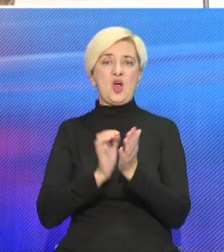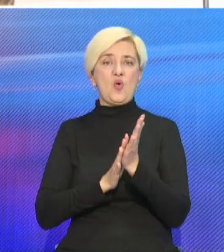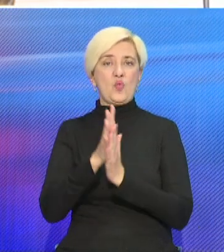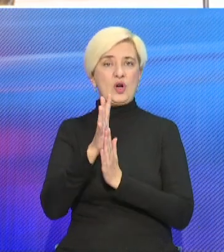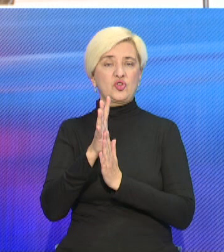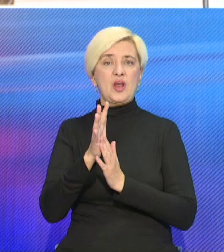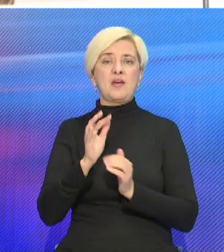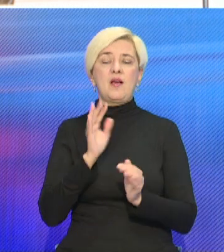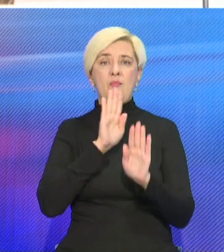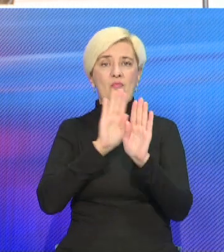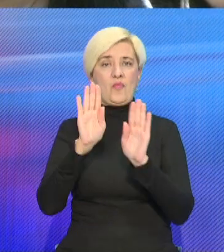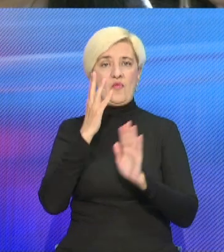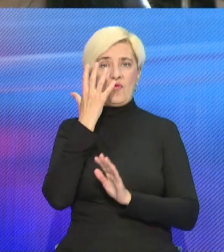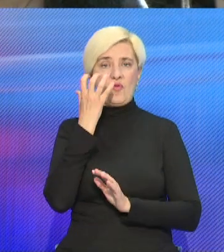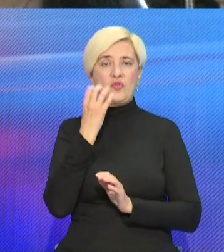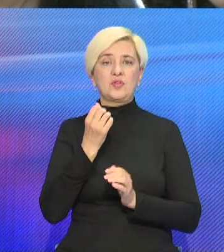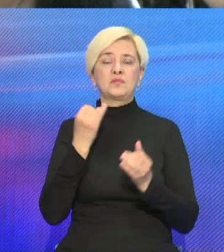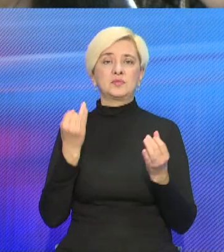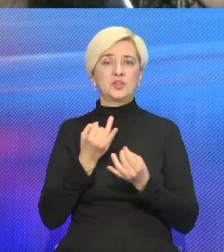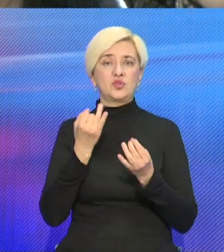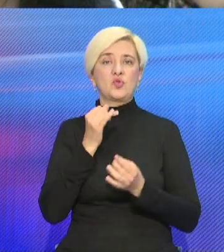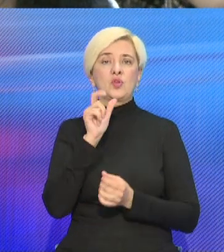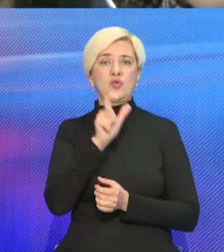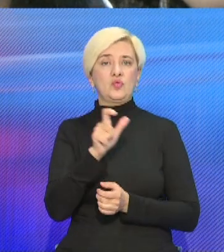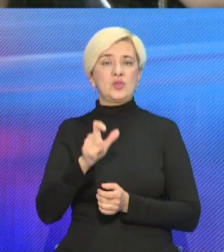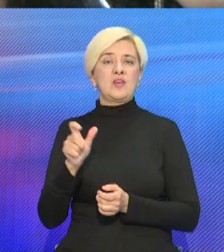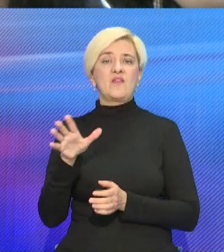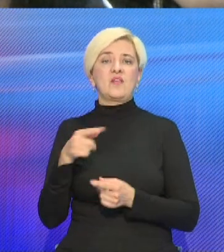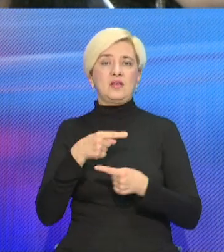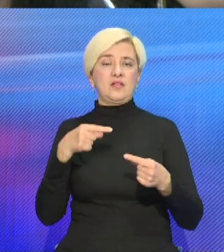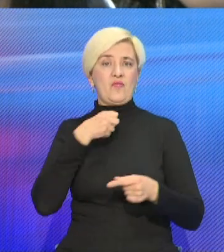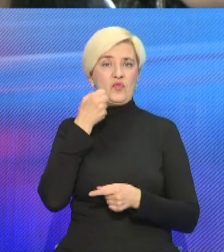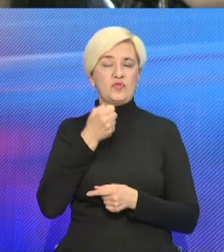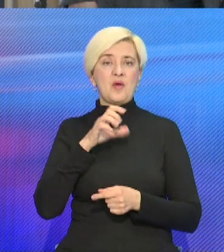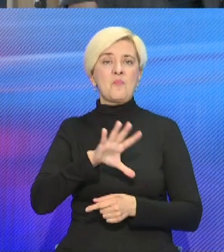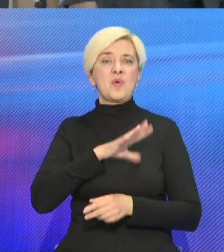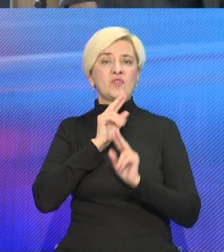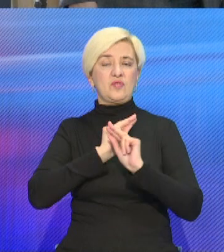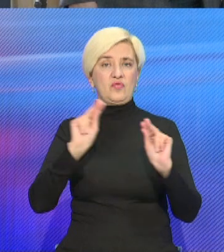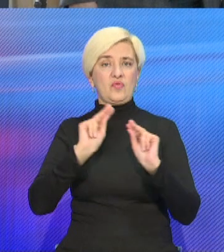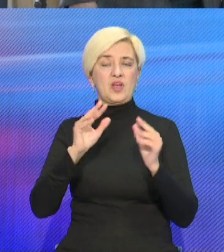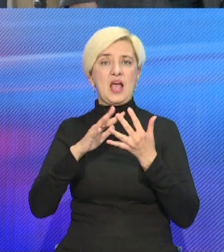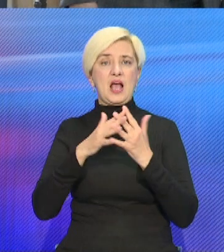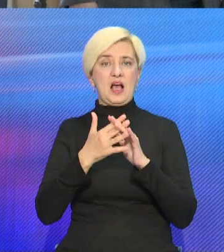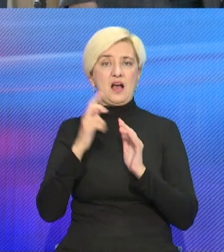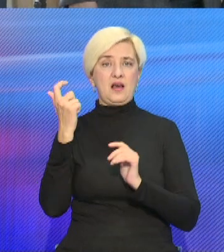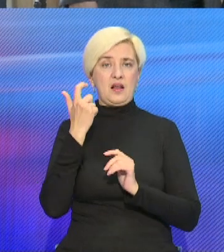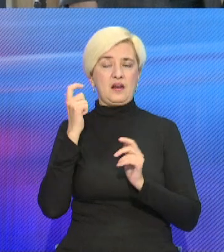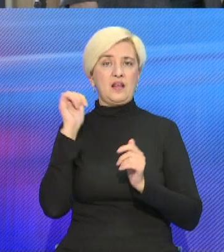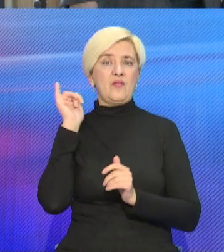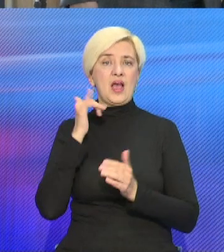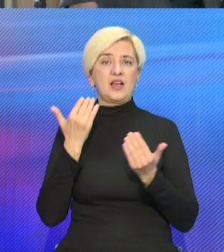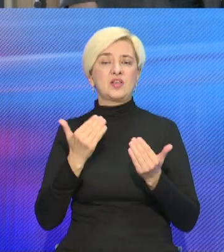зачаровує не тільки студентів, але й людей старшого покоління. У былого викладчика аграрного, а сьогодні першого намісника старшині